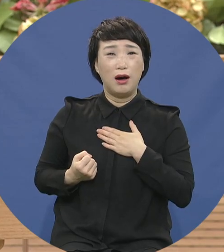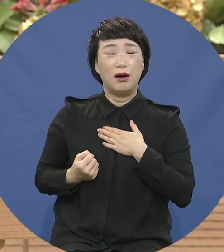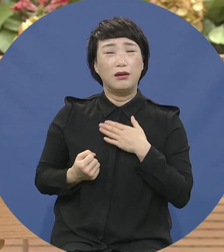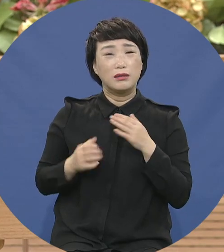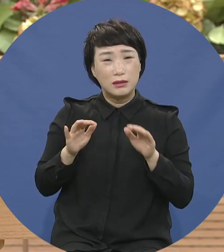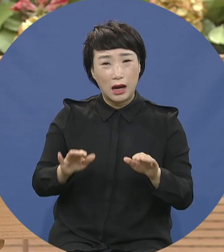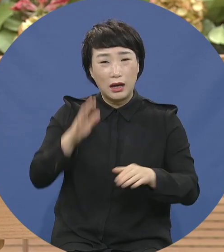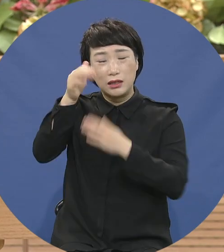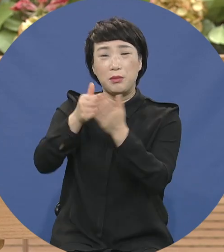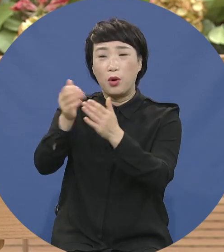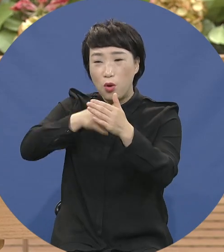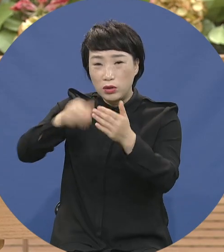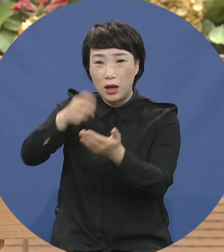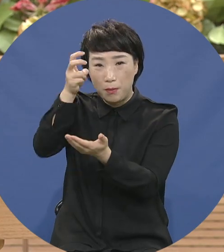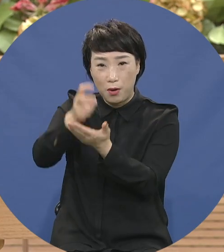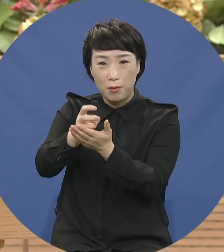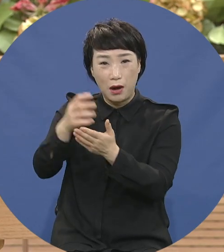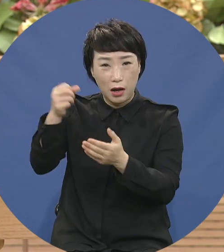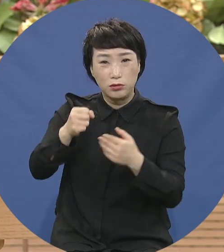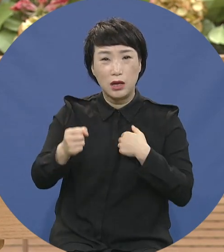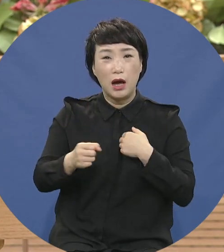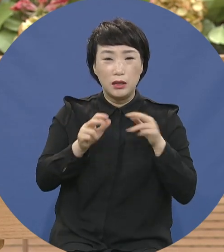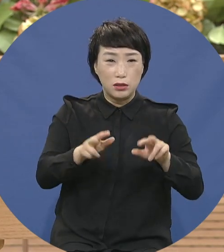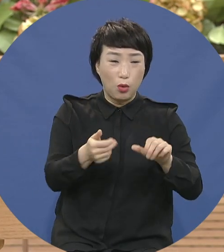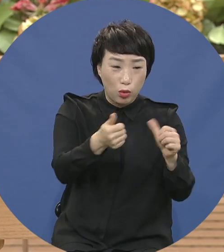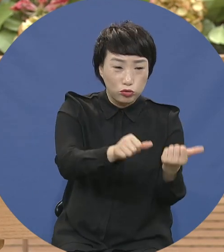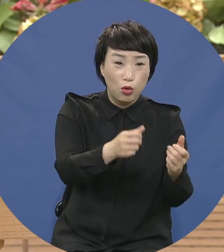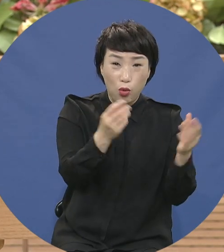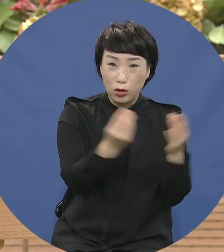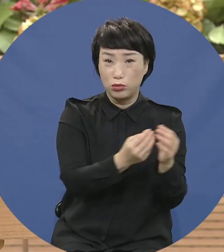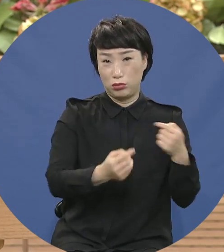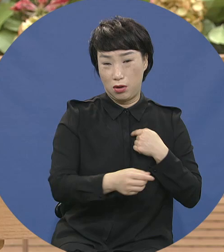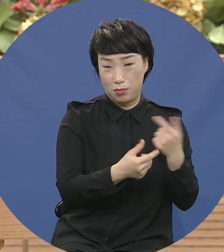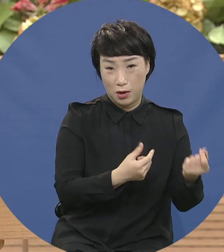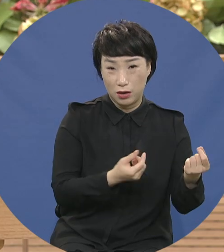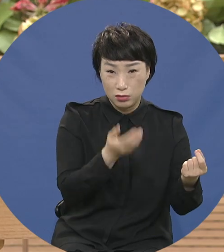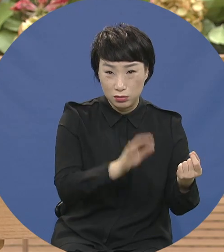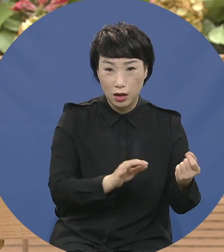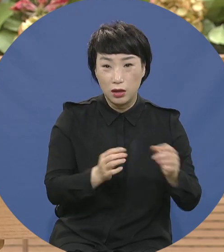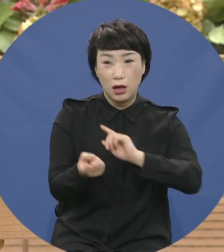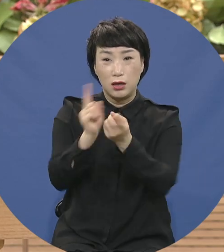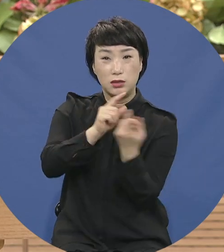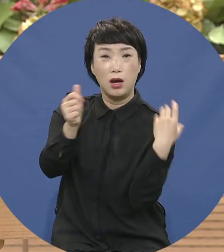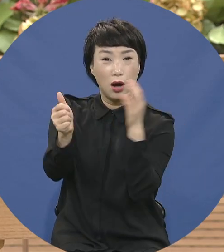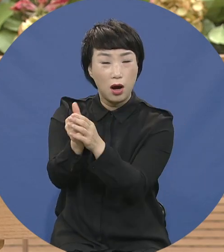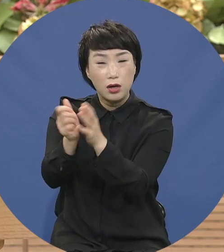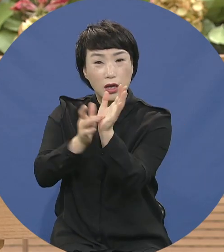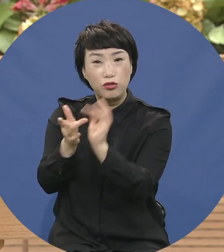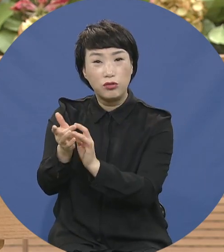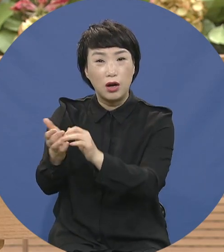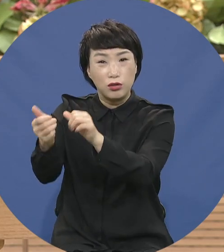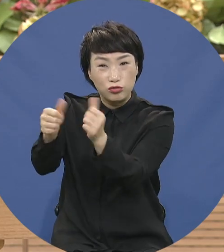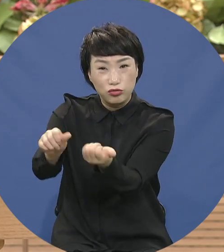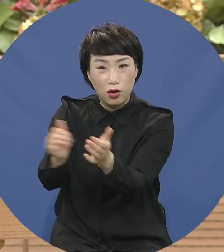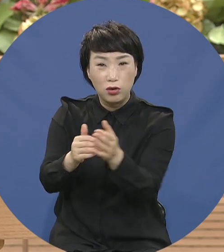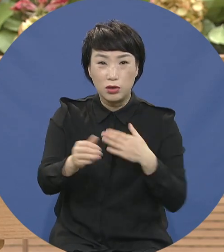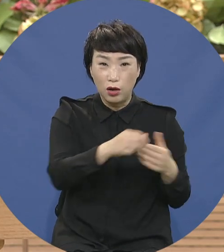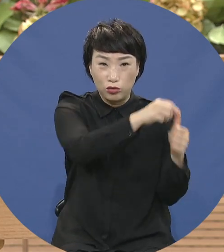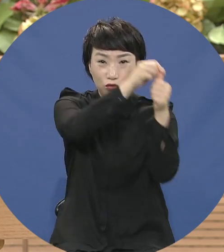나는 하나님의 공의의 법 앞에서 완전히 죽어야 되는데, 내 대신 예수님이 죽어서 나를